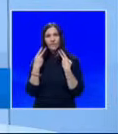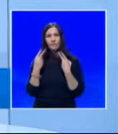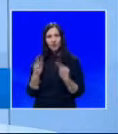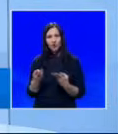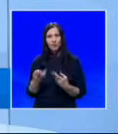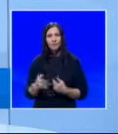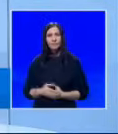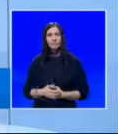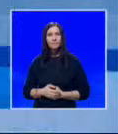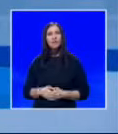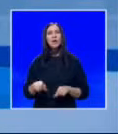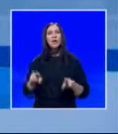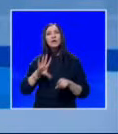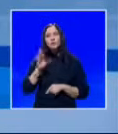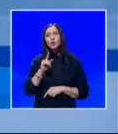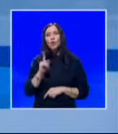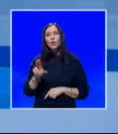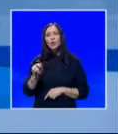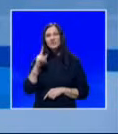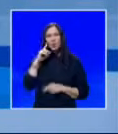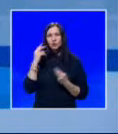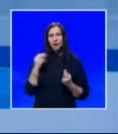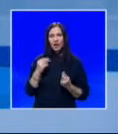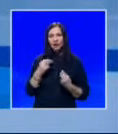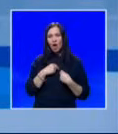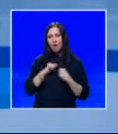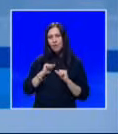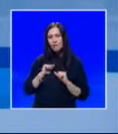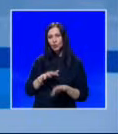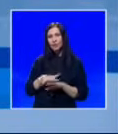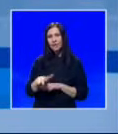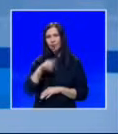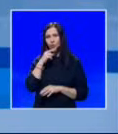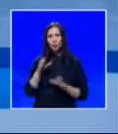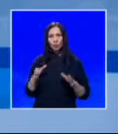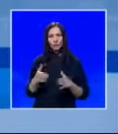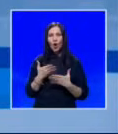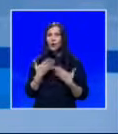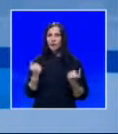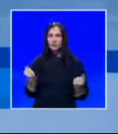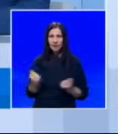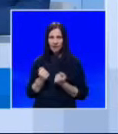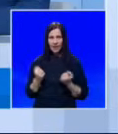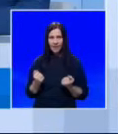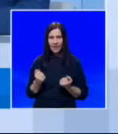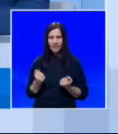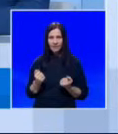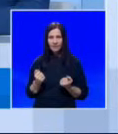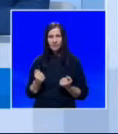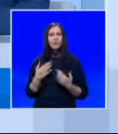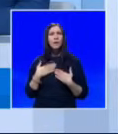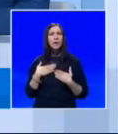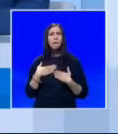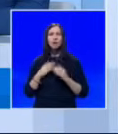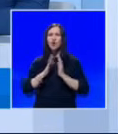според неговите виждания. Всичко това, което казвате, означава ли, че имунната система на руското общество няма да се задейства?